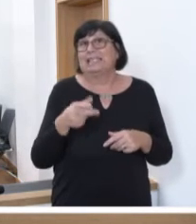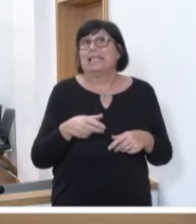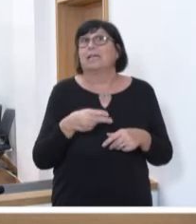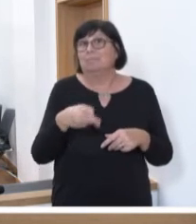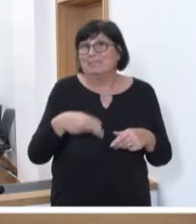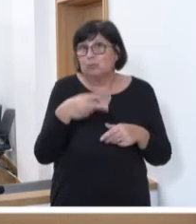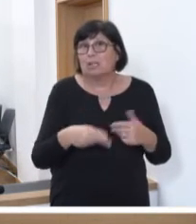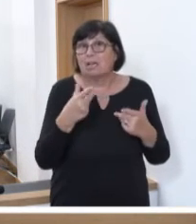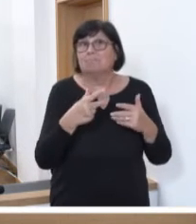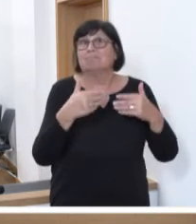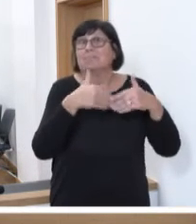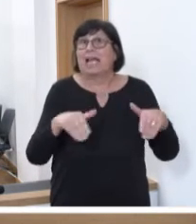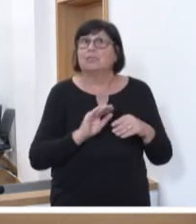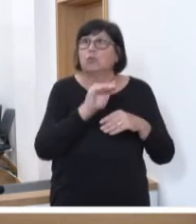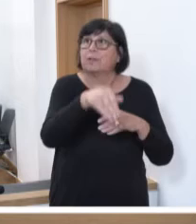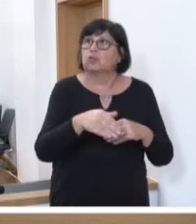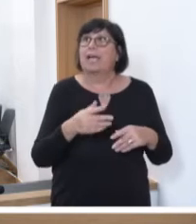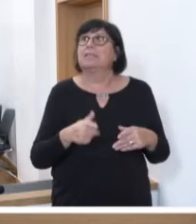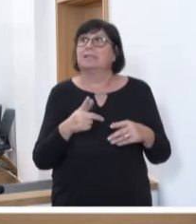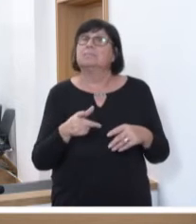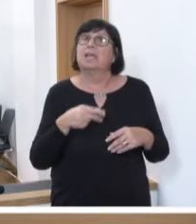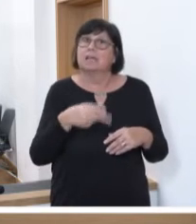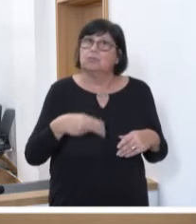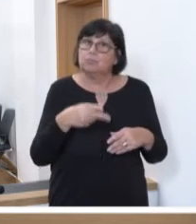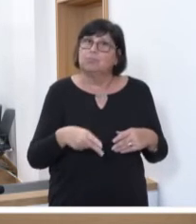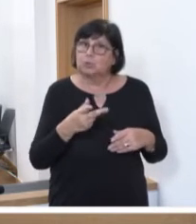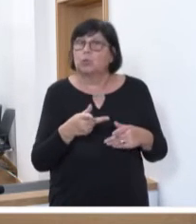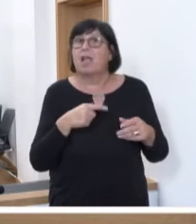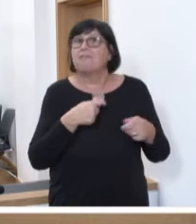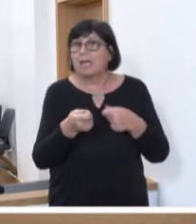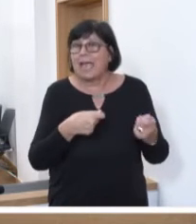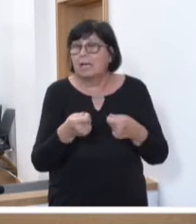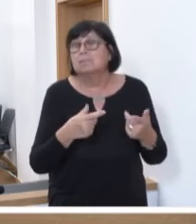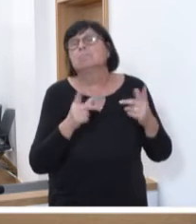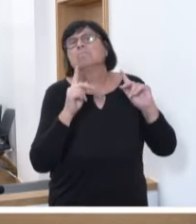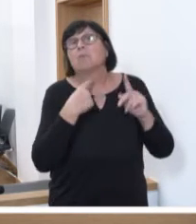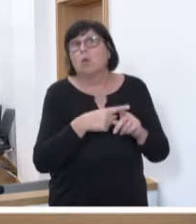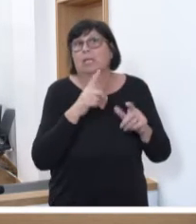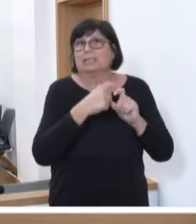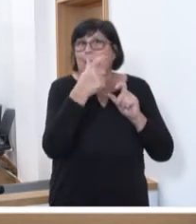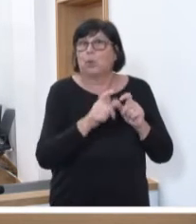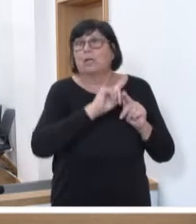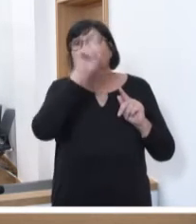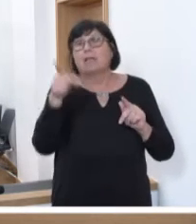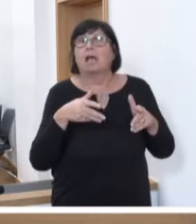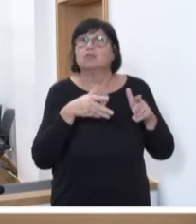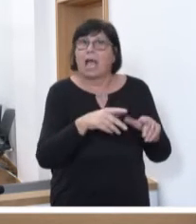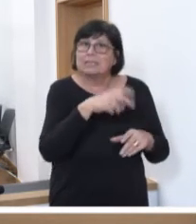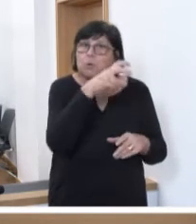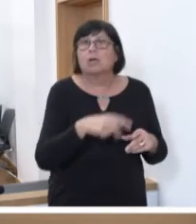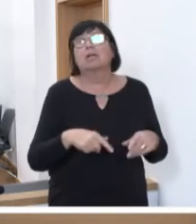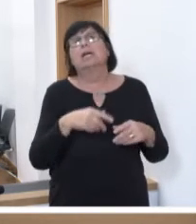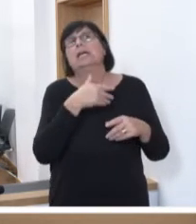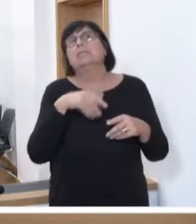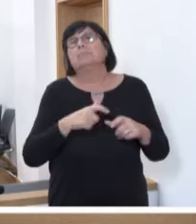den grenzüberschreitenden Schienenverkehr und der Ausschreibung und des anschließenden Betriebs von Verkehren auf den Strecken Saarbrücken-Straßburg, Saarbrücken-Metz